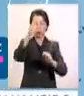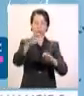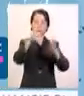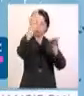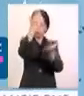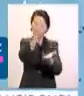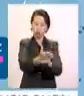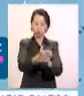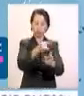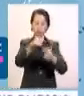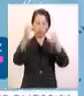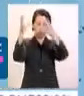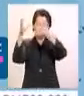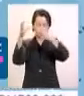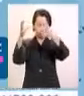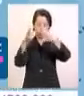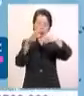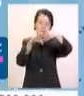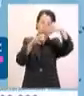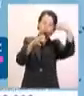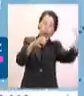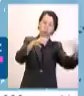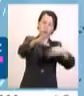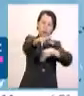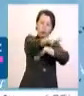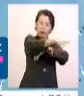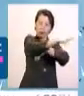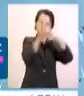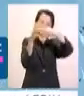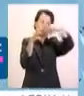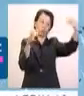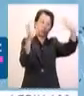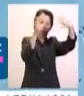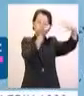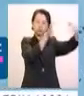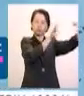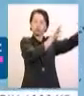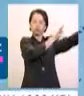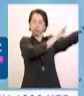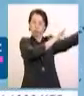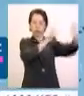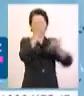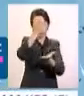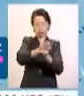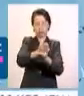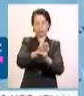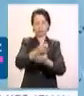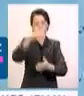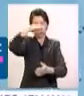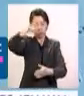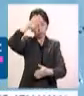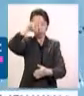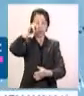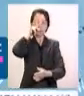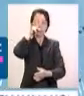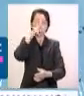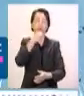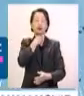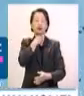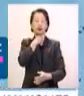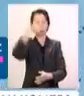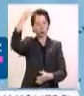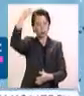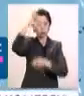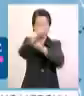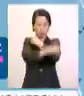reda apabila kelompok awan hujan keluar ke arah kawasan pesisir pantai, terutamanya bagi negeri Perlis, Kedah, Perak dan juga di